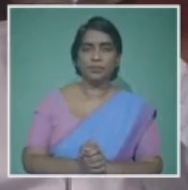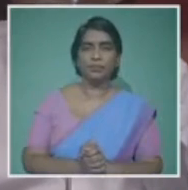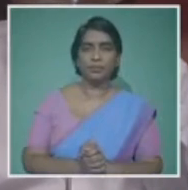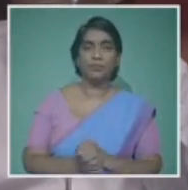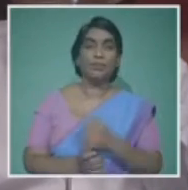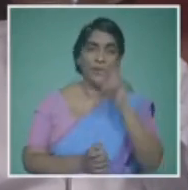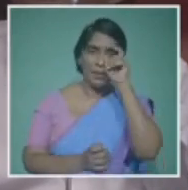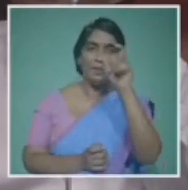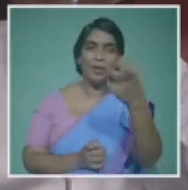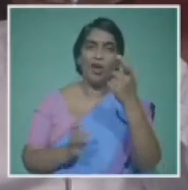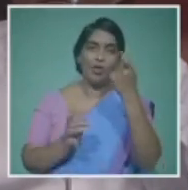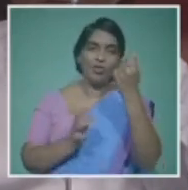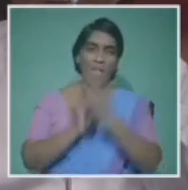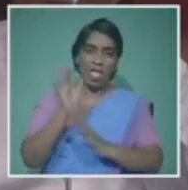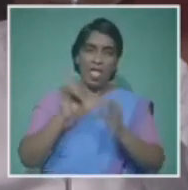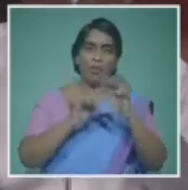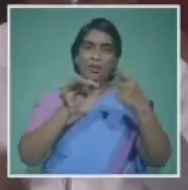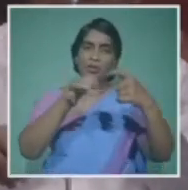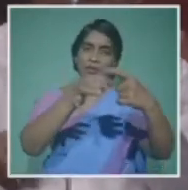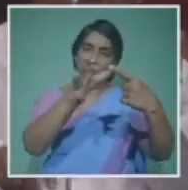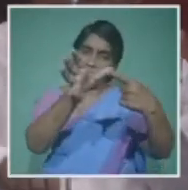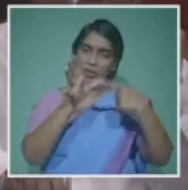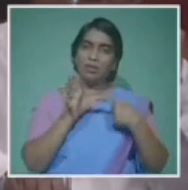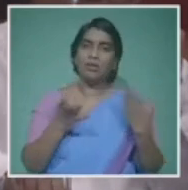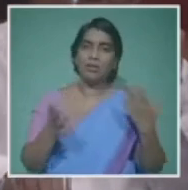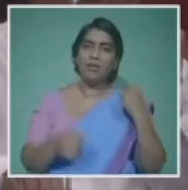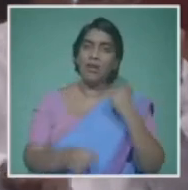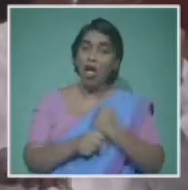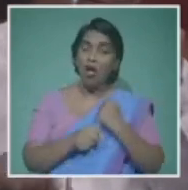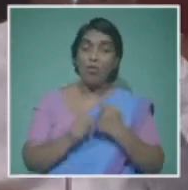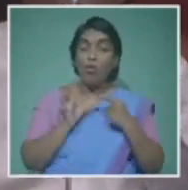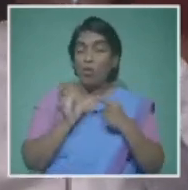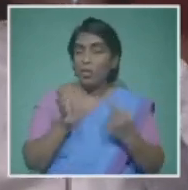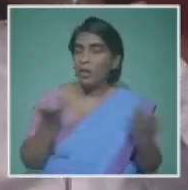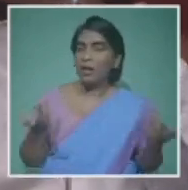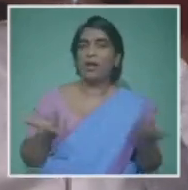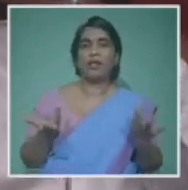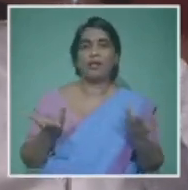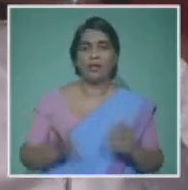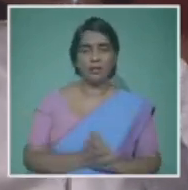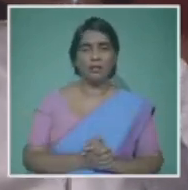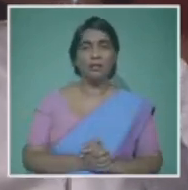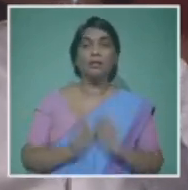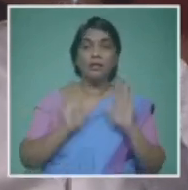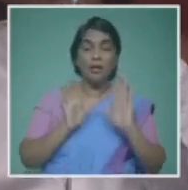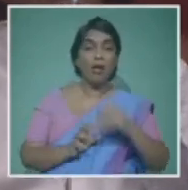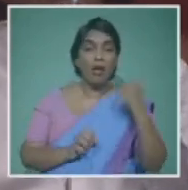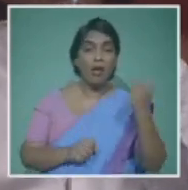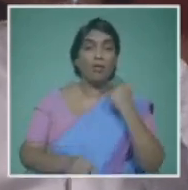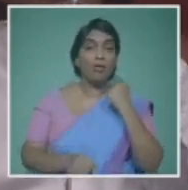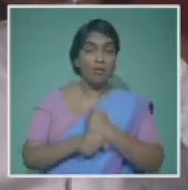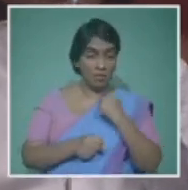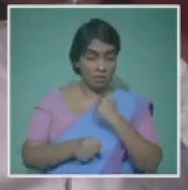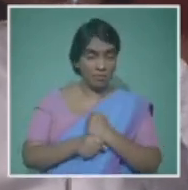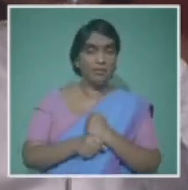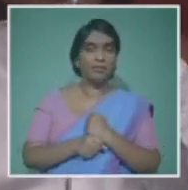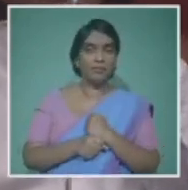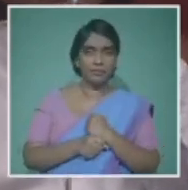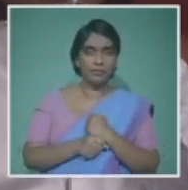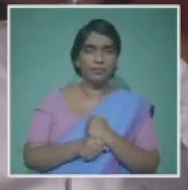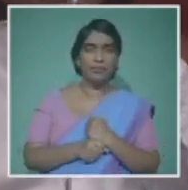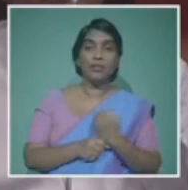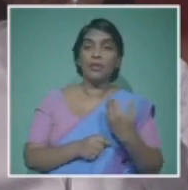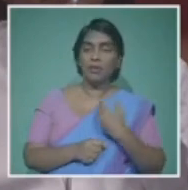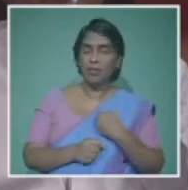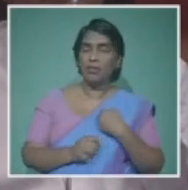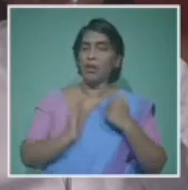පේනවනේ මුදල් ලැබෙතුපා දුන්න උත්තරෙම්ම ආණ්ඩුවට උත්තර නැහැ හැබැයි අලුත් ආණ්ඩුවක් ආවොත්